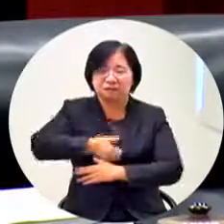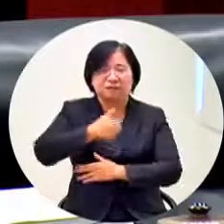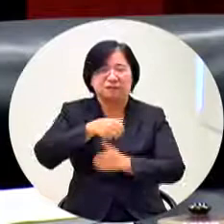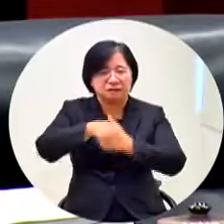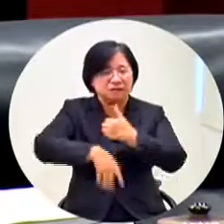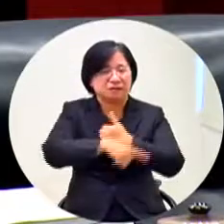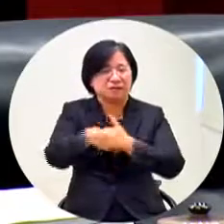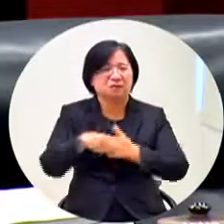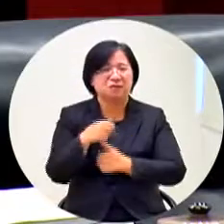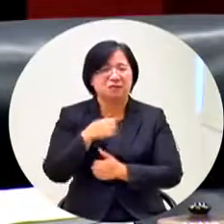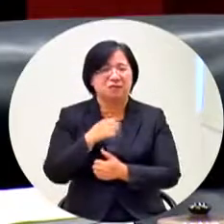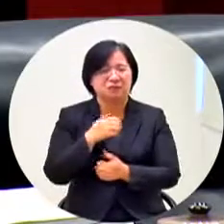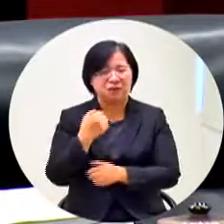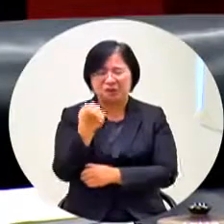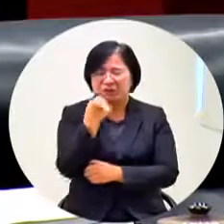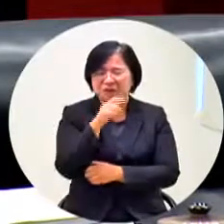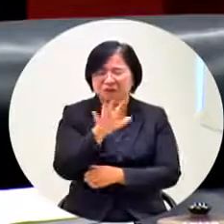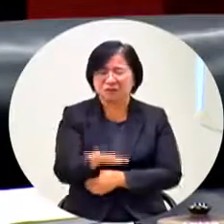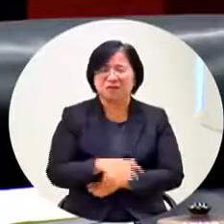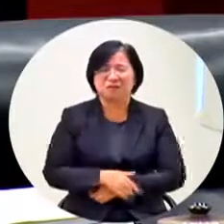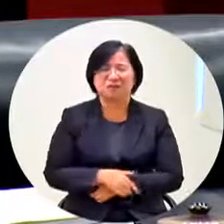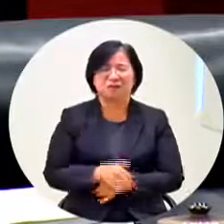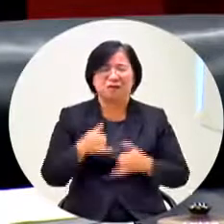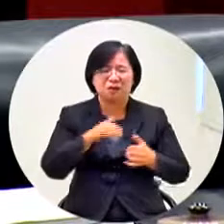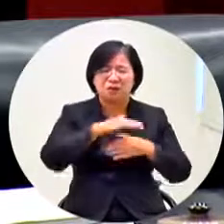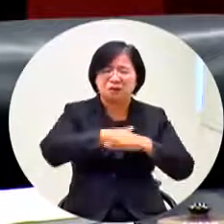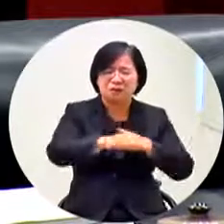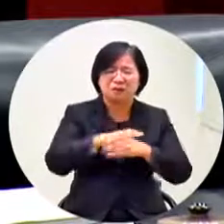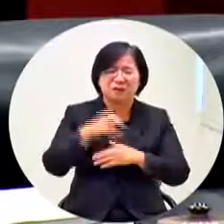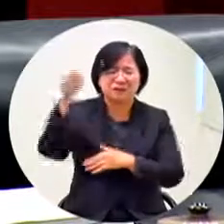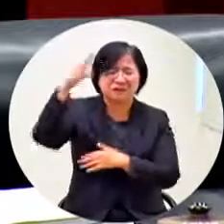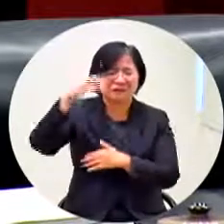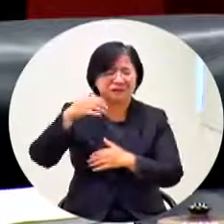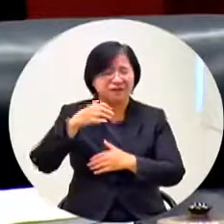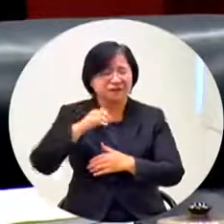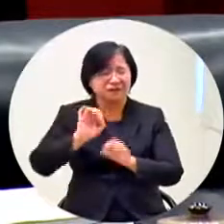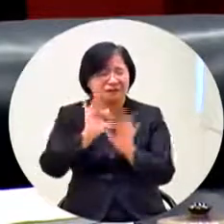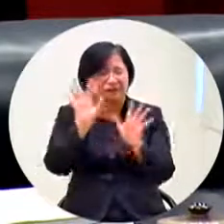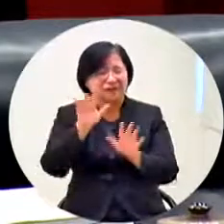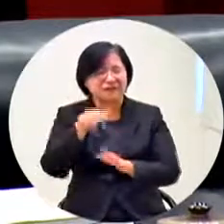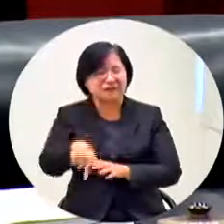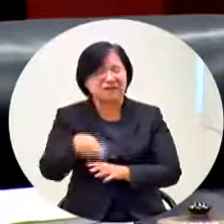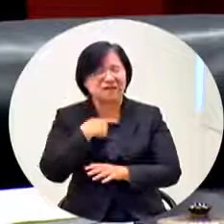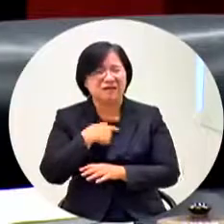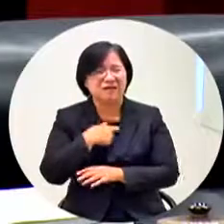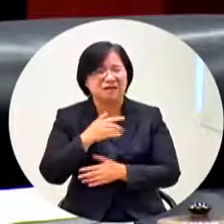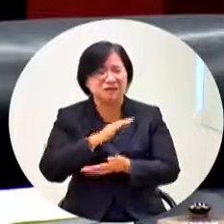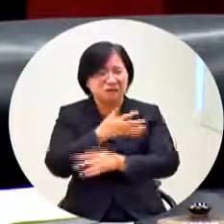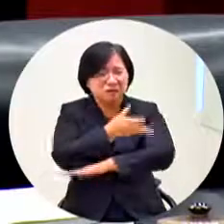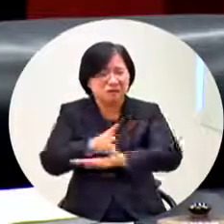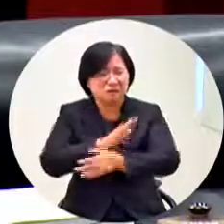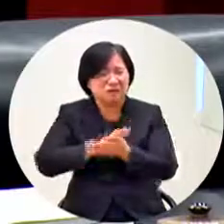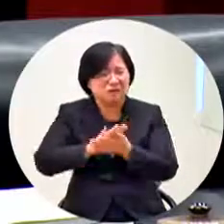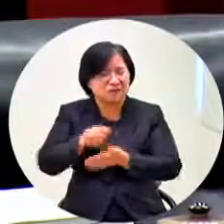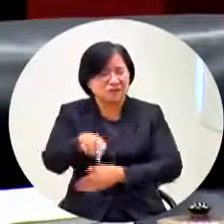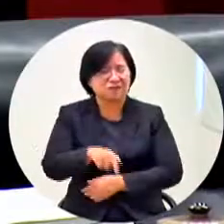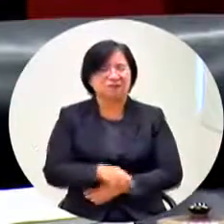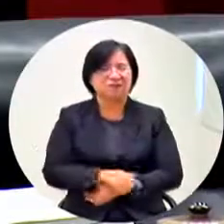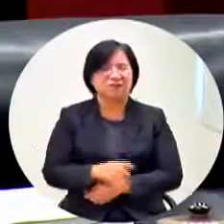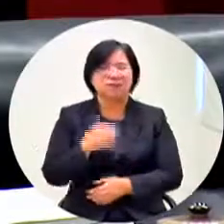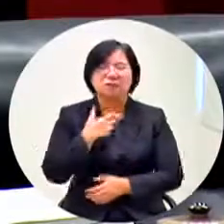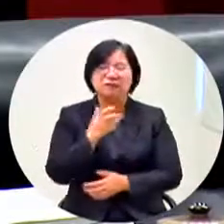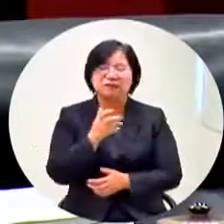平灯亮水沟通，这不是口号，这是事实。只是很可惜，因为我未来我再过来要讲的都是一些延续性的